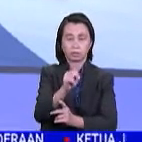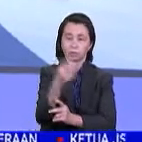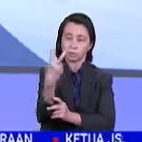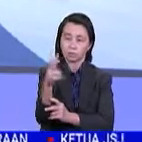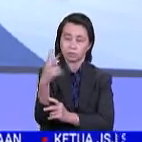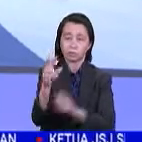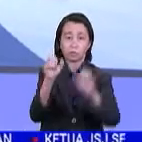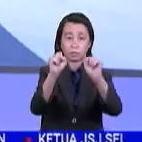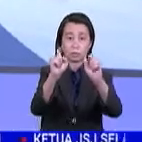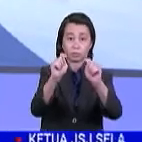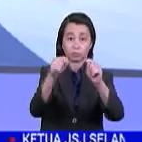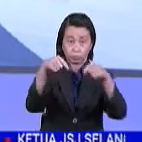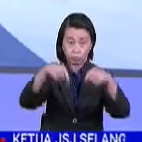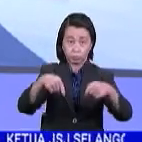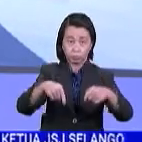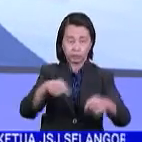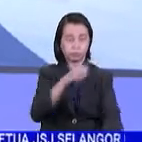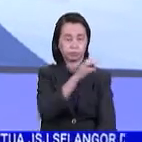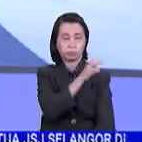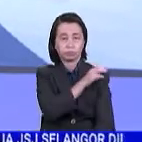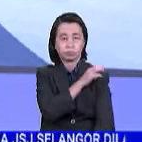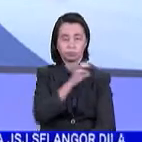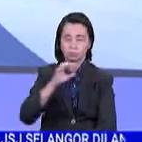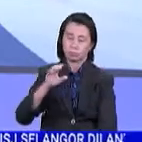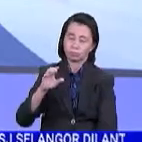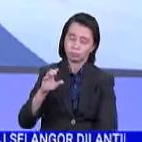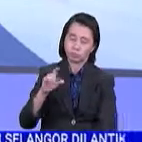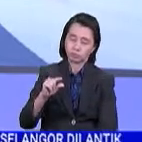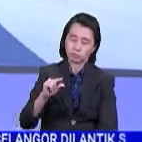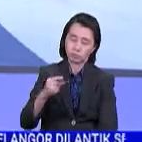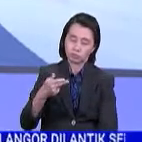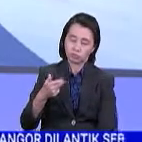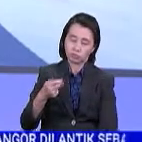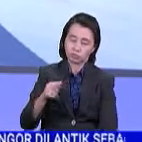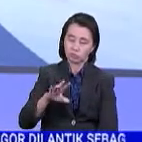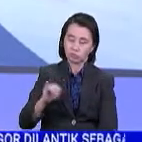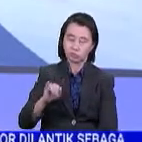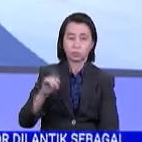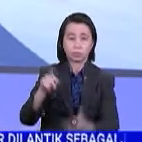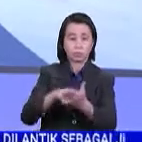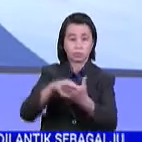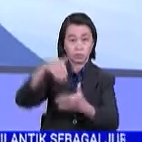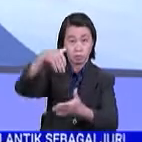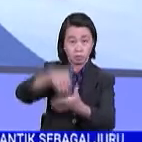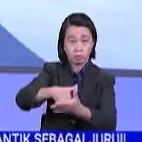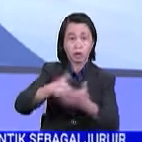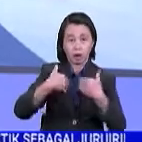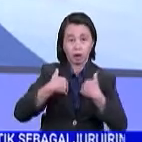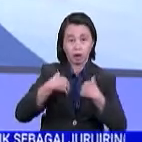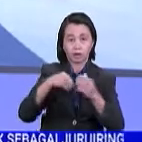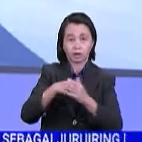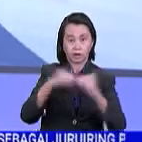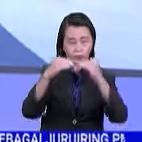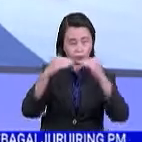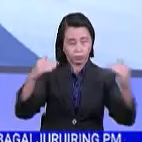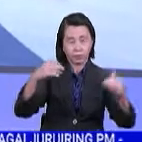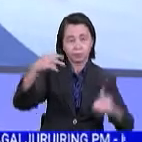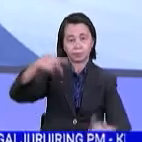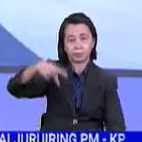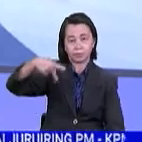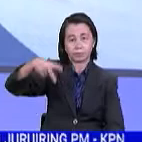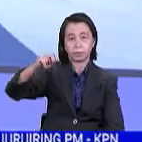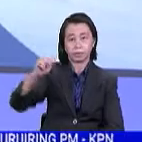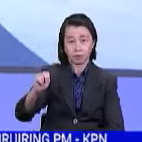ke-12 Sabtu ini penerusnya Dato Abdul Gani Saleh berkata walaupun pilihan Raya kali ini berlangsung dalam fasa perlahan